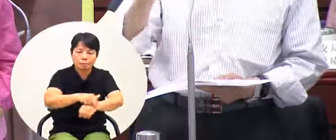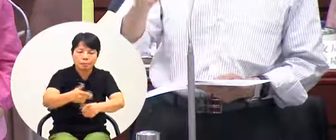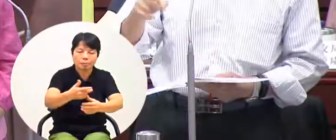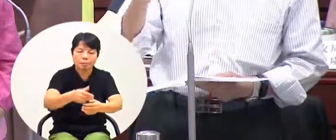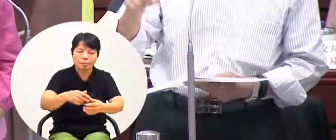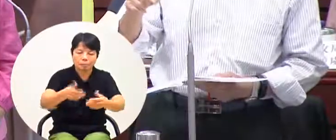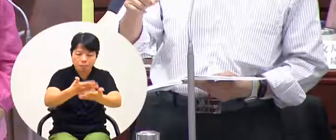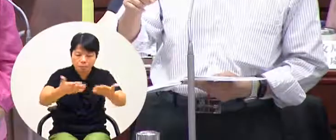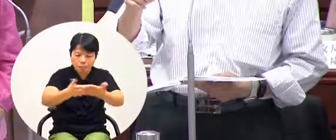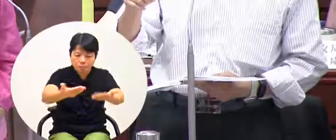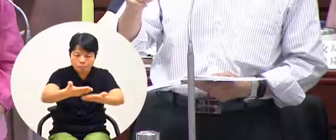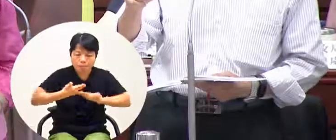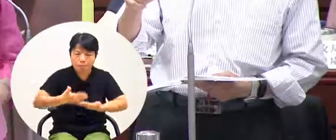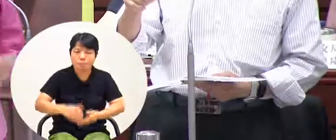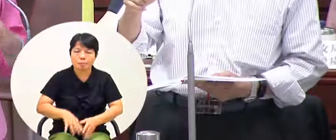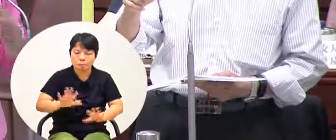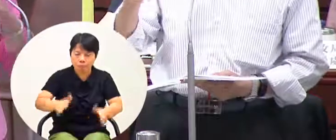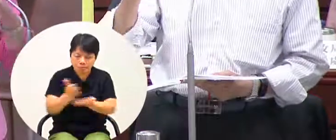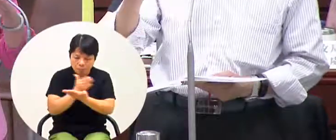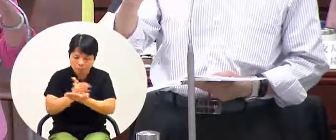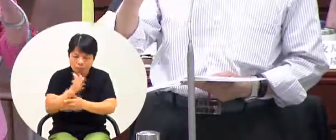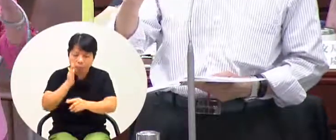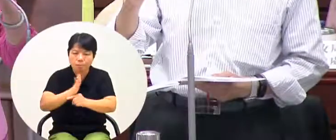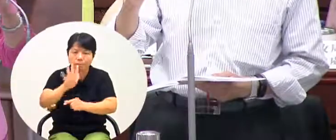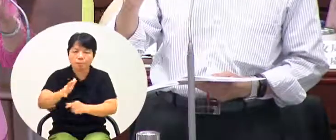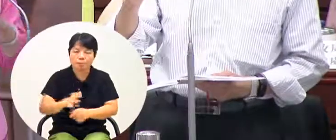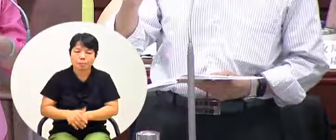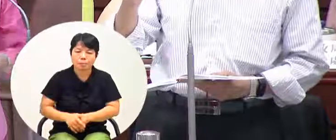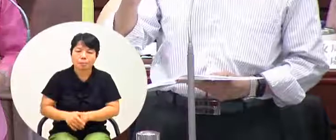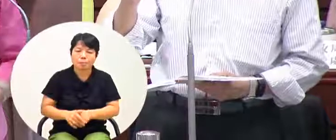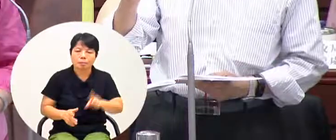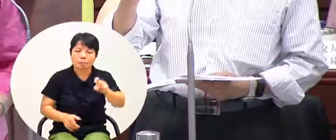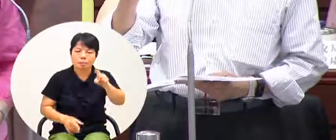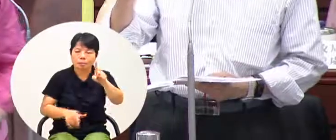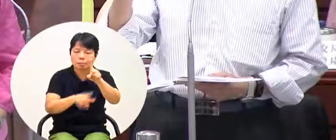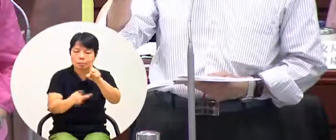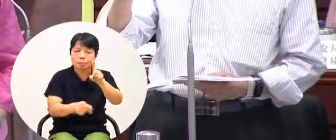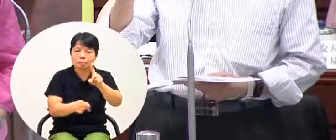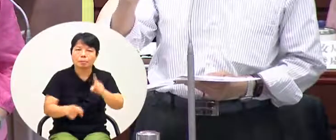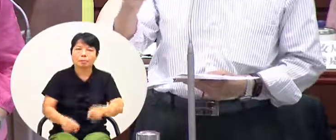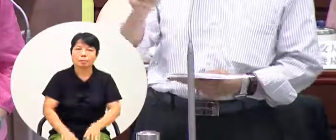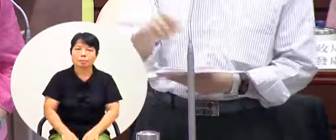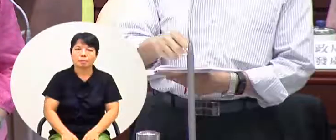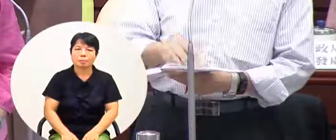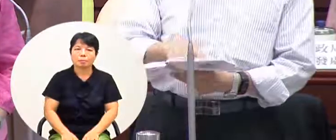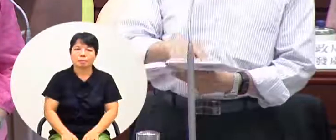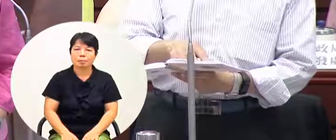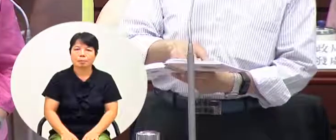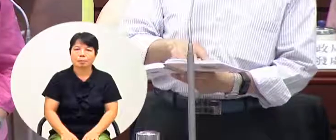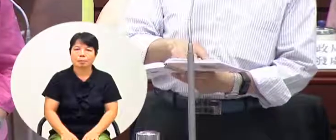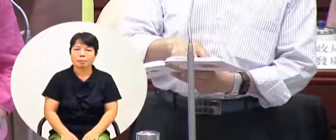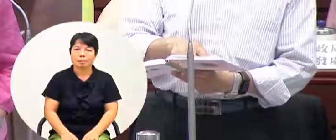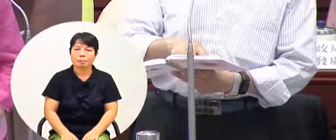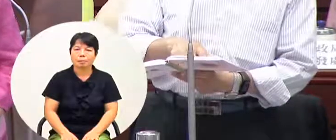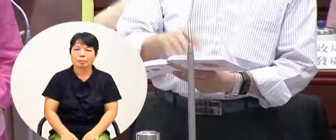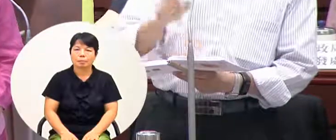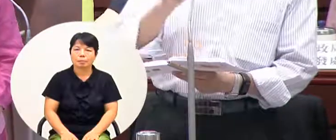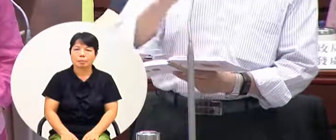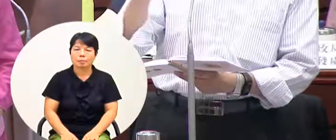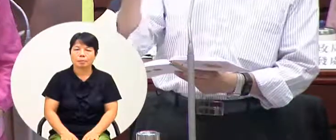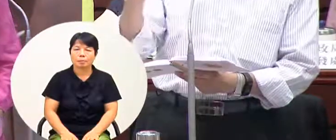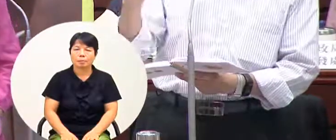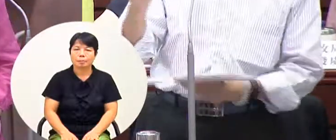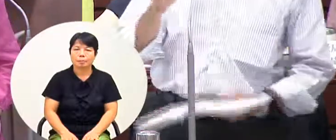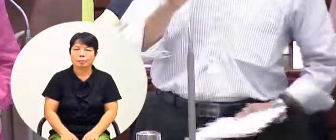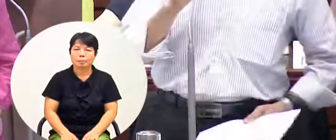图，下个月初11月， 我说可以完工啊， 两会。 工程期啦， 工